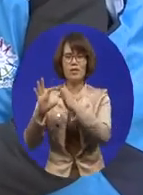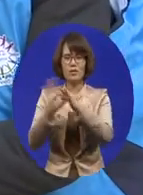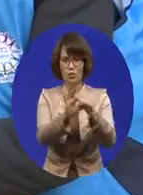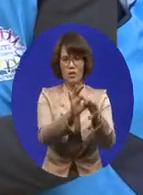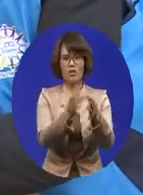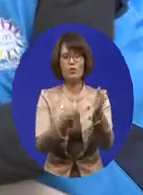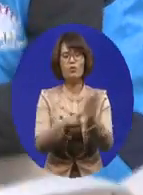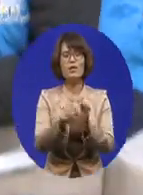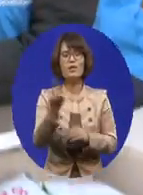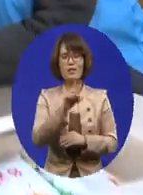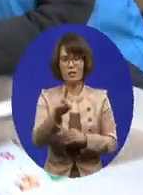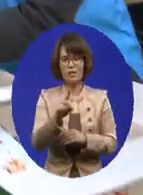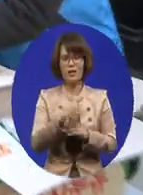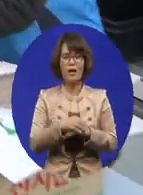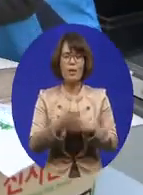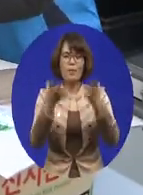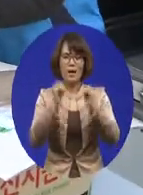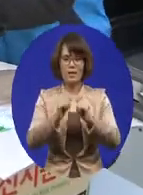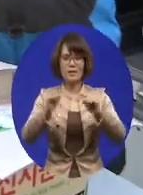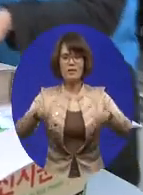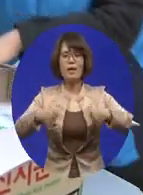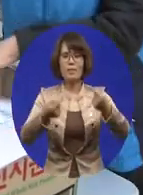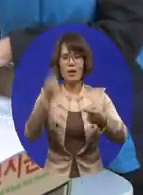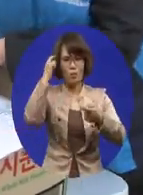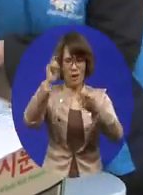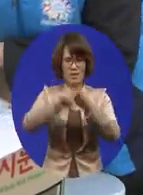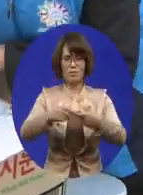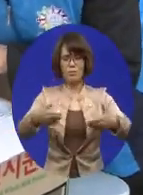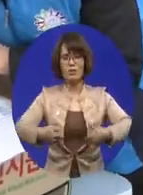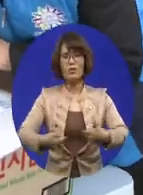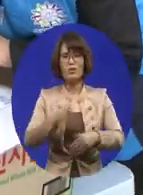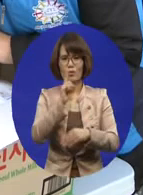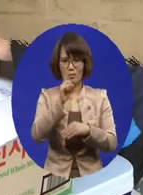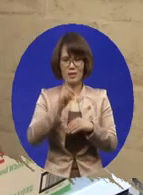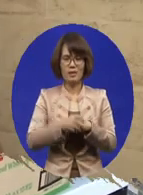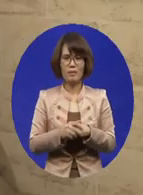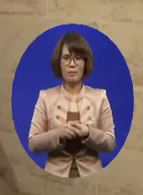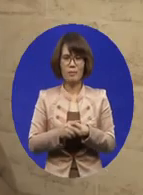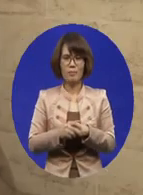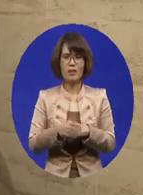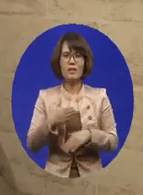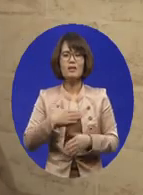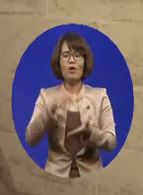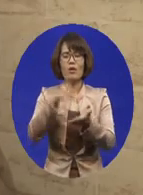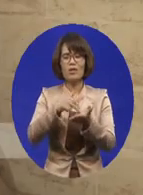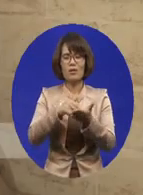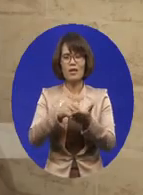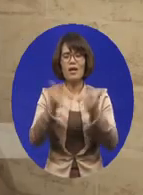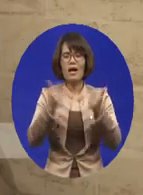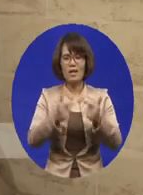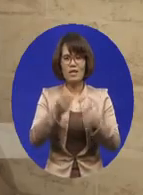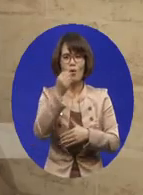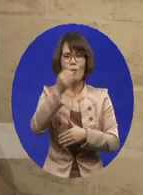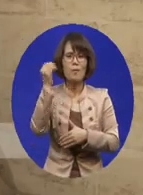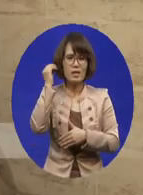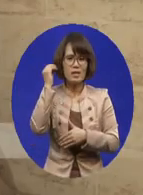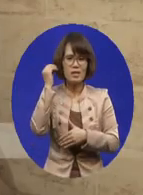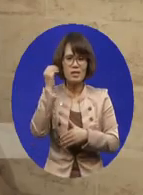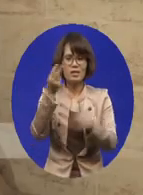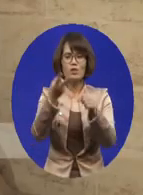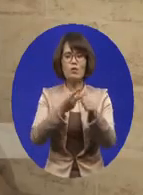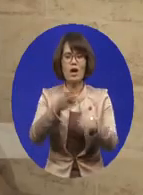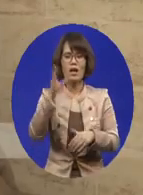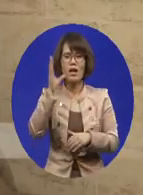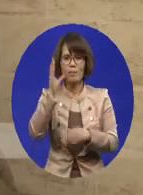계속되려면 무엇보다 많은 참여와 관심이 필요하다고 합니다. 저희는 언제든지 홈페이지하고 카페가